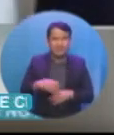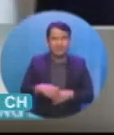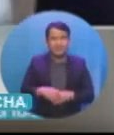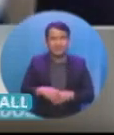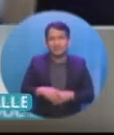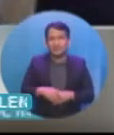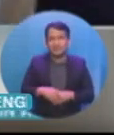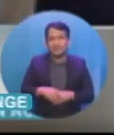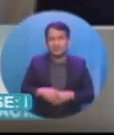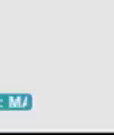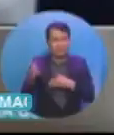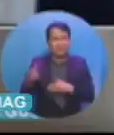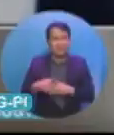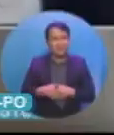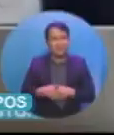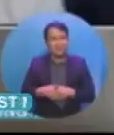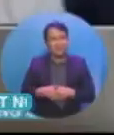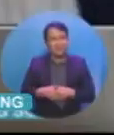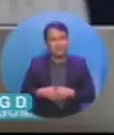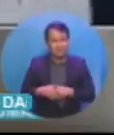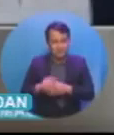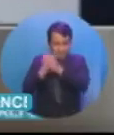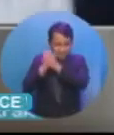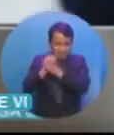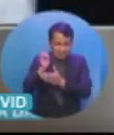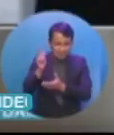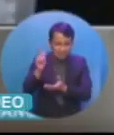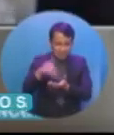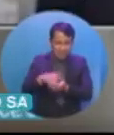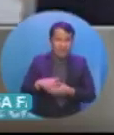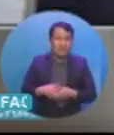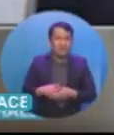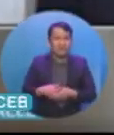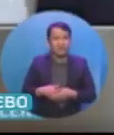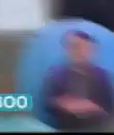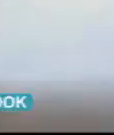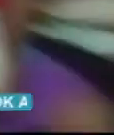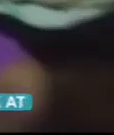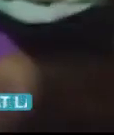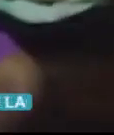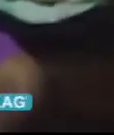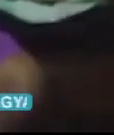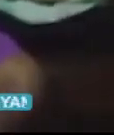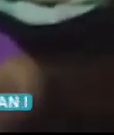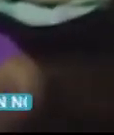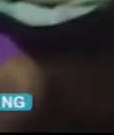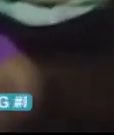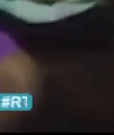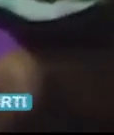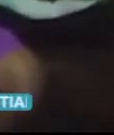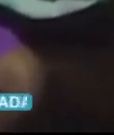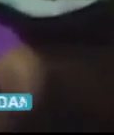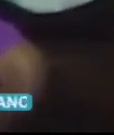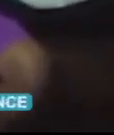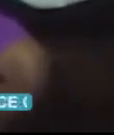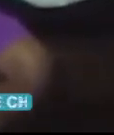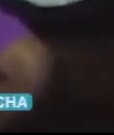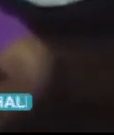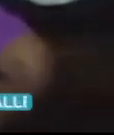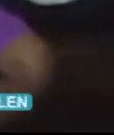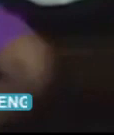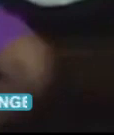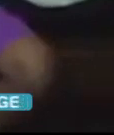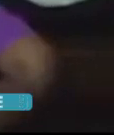Malaki! Malaki, tatay! Anyway, 20,000 po, ma'am. Okay. Coming your way. Salamat po sa biyayang handog niyo sa